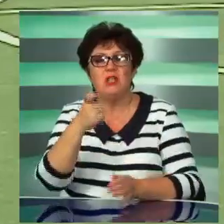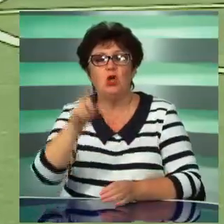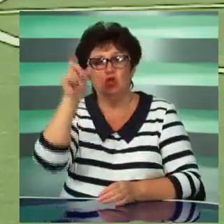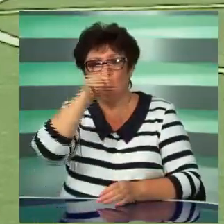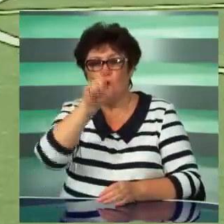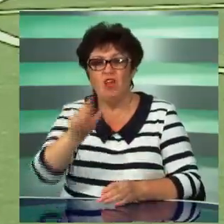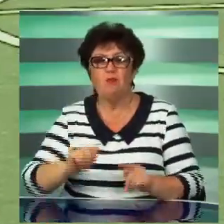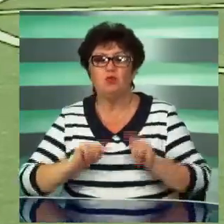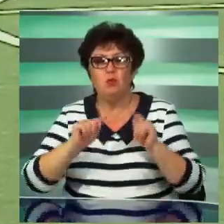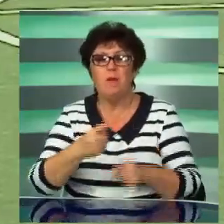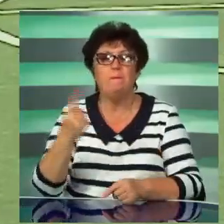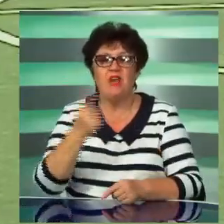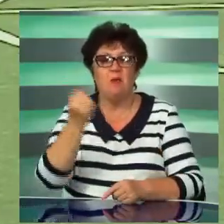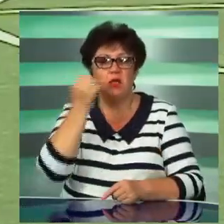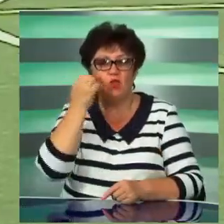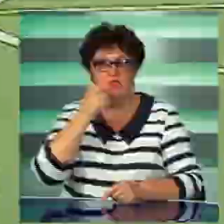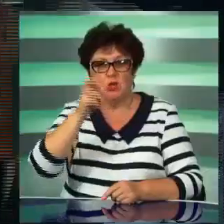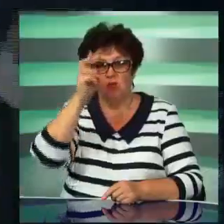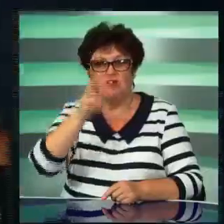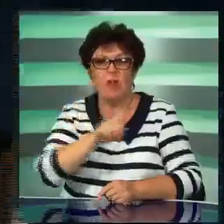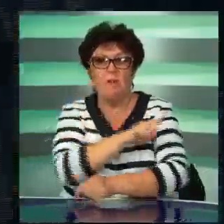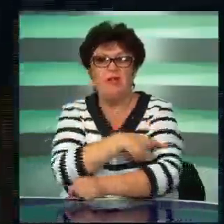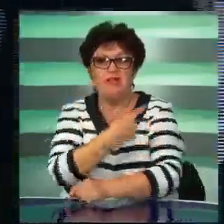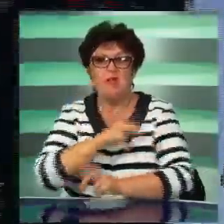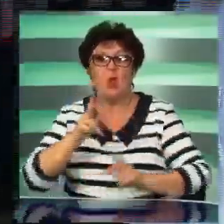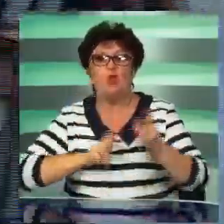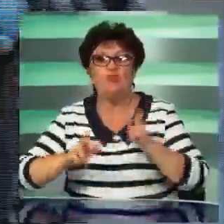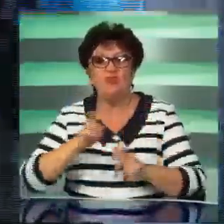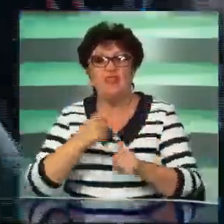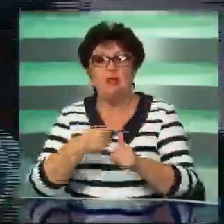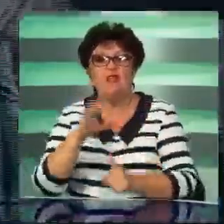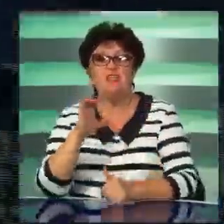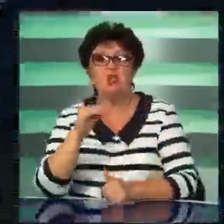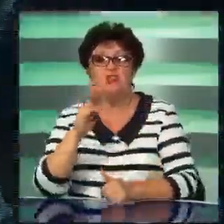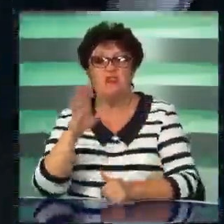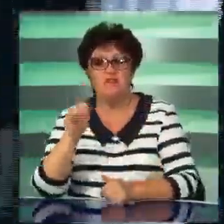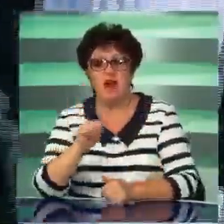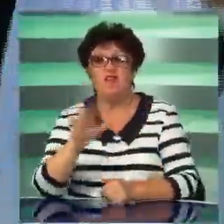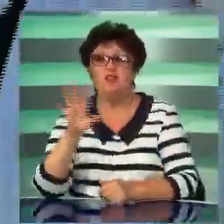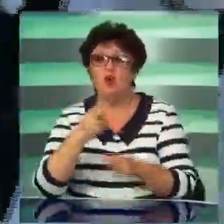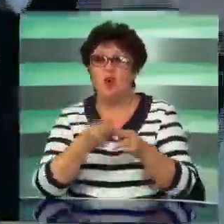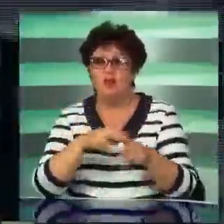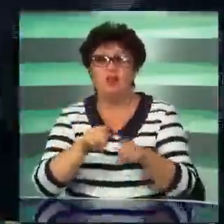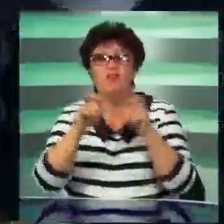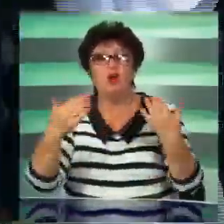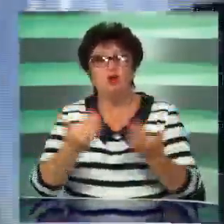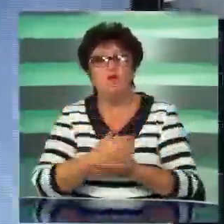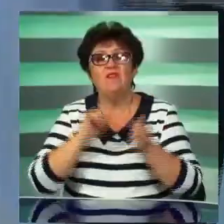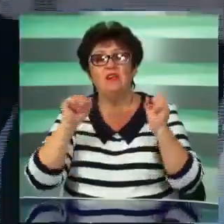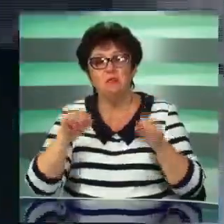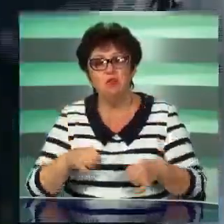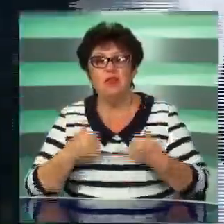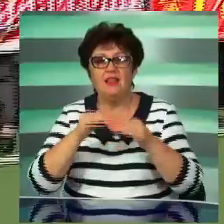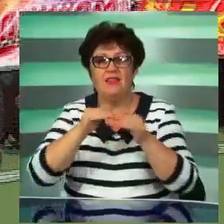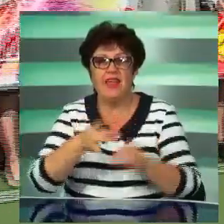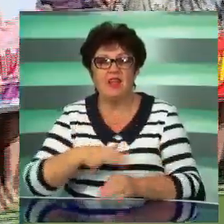школьников к поступлению в 1 Московский государственный медицинский университет имени Сеченова. Все это открывает новые возможности для